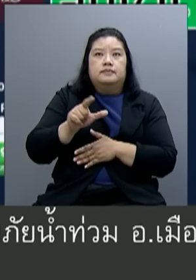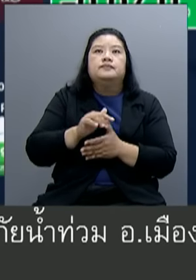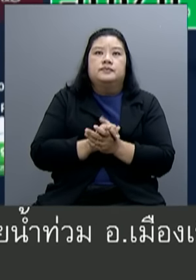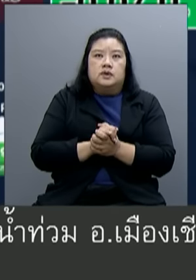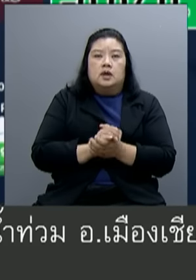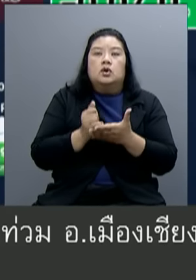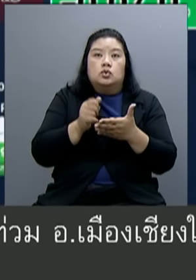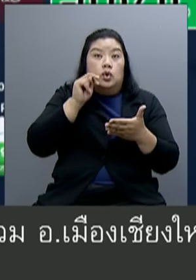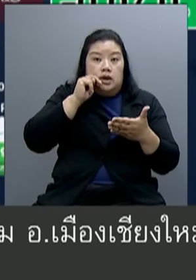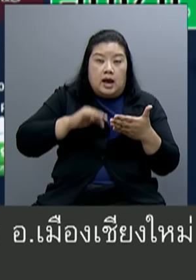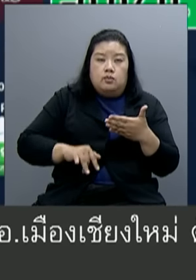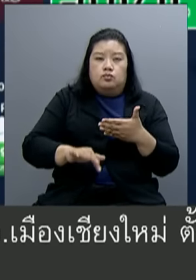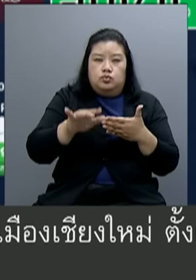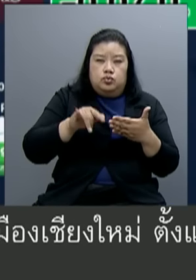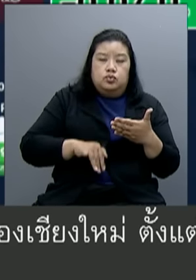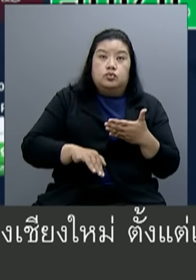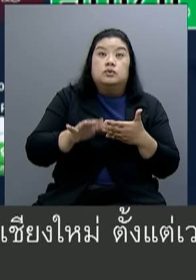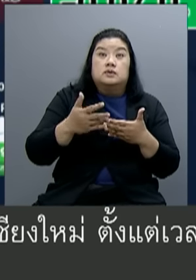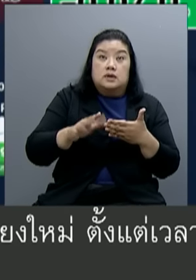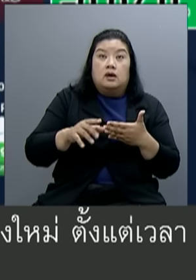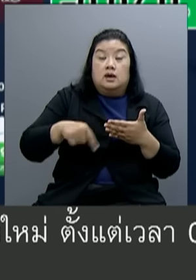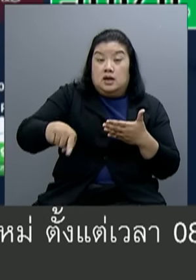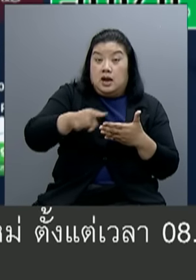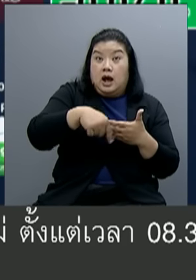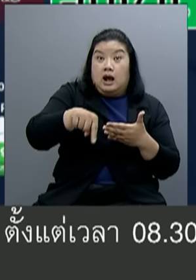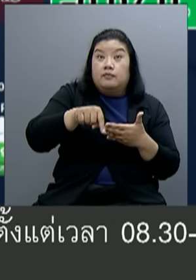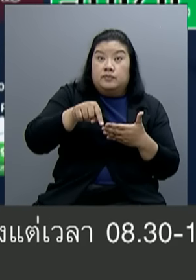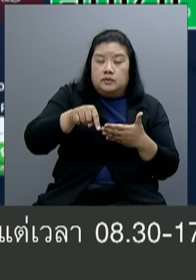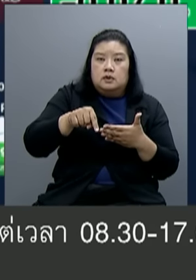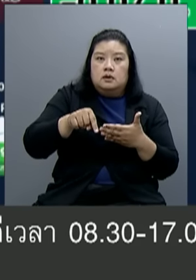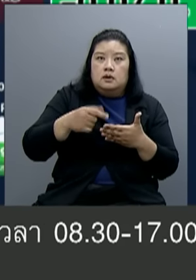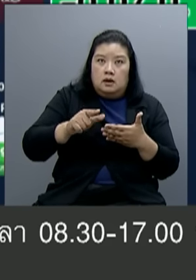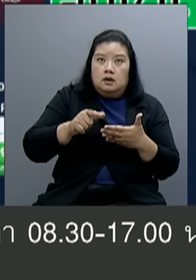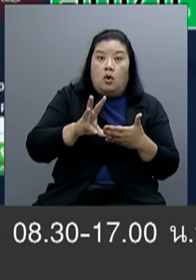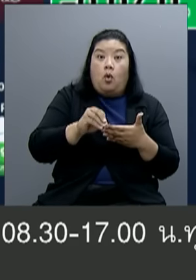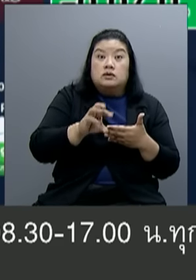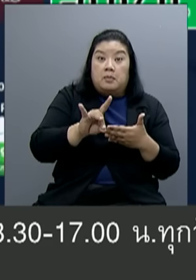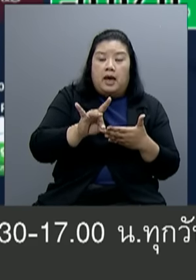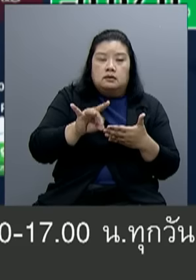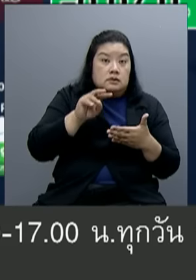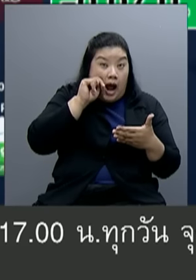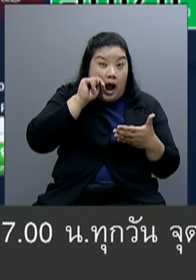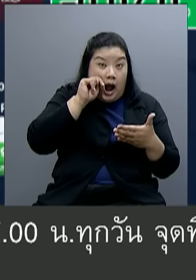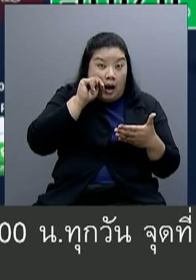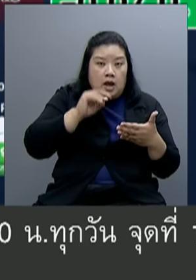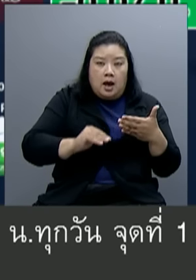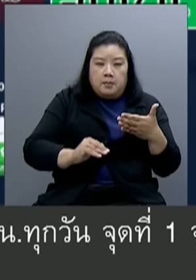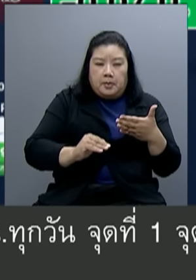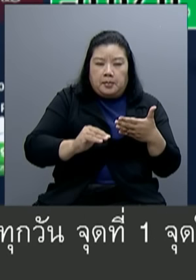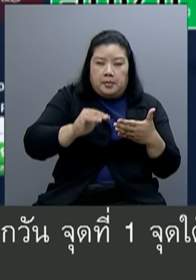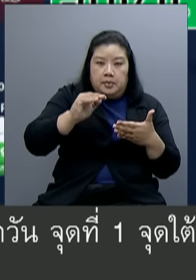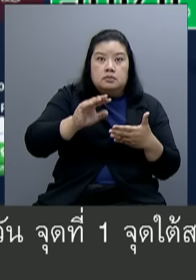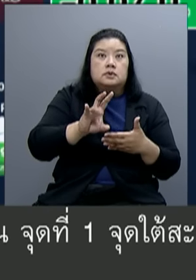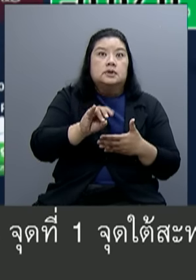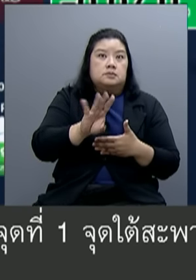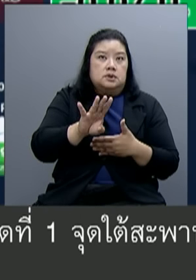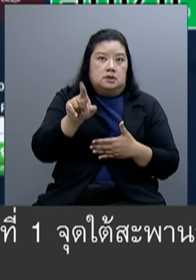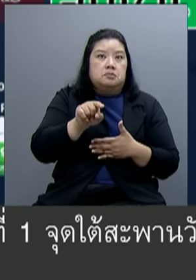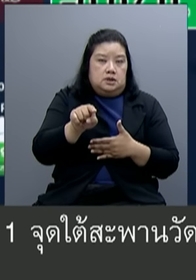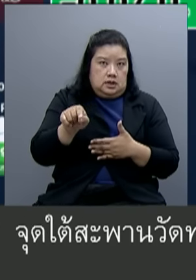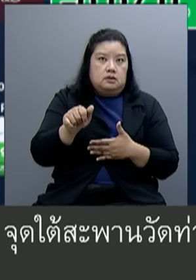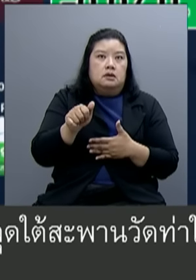งผลให้ระดับน้ำนะครับปริมาณน้ำในเขื่อนภูมิพลครับ68นะครับขยับขึ้นมาเป็น74%นะครับก็อยู่ในเก